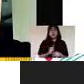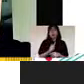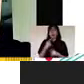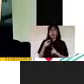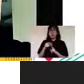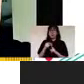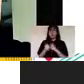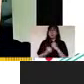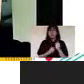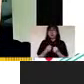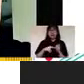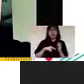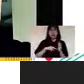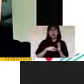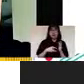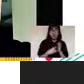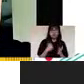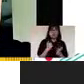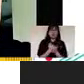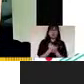sebetulnya sangat berkepentingan gitu ya.